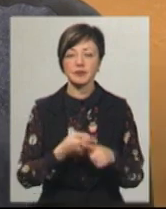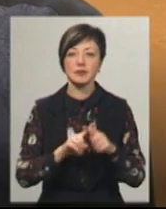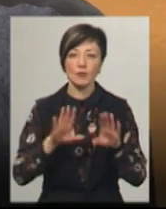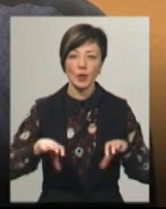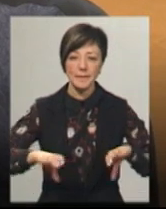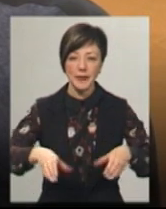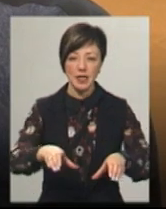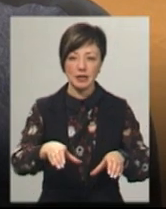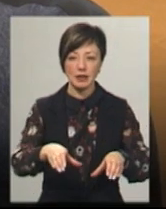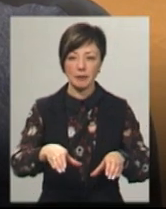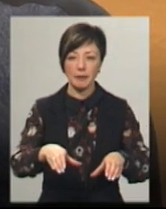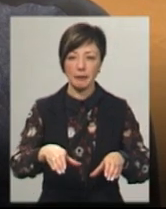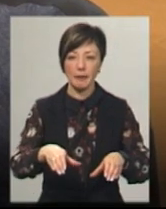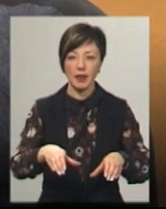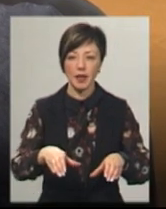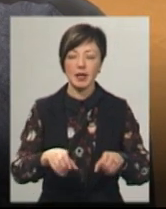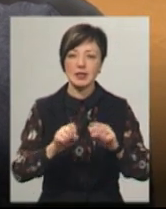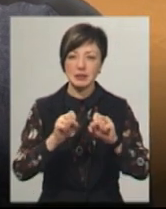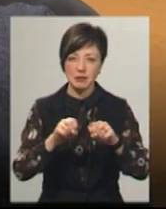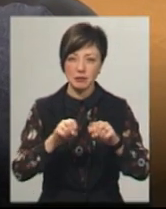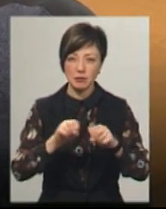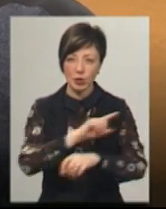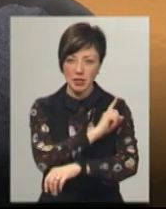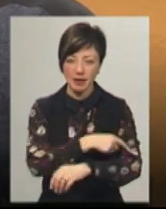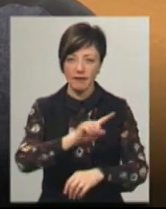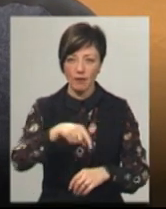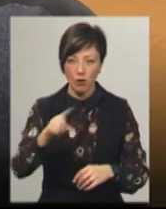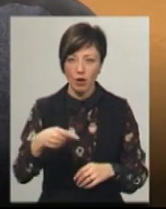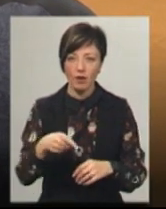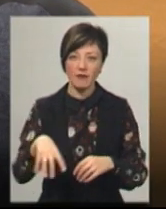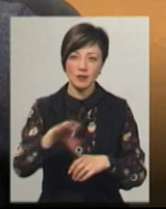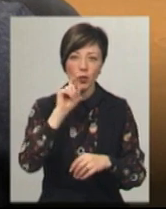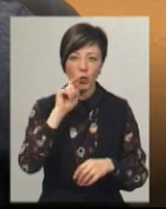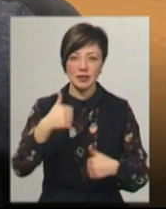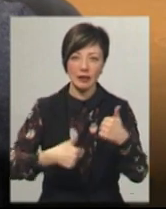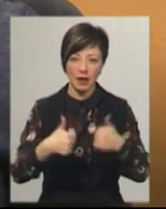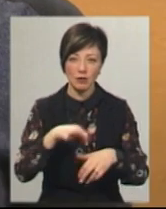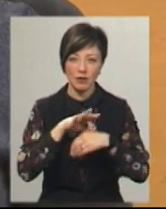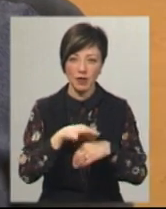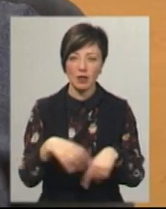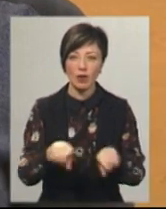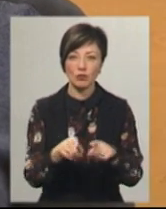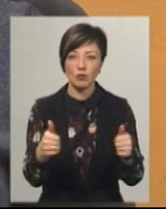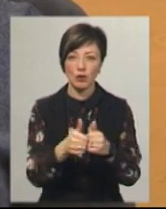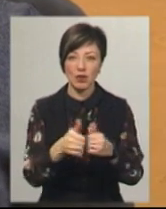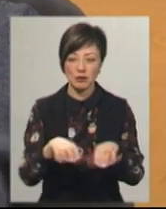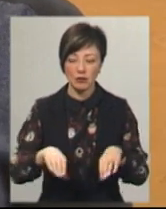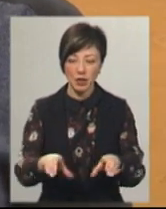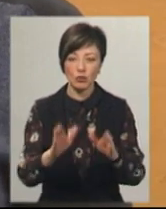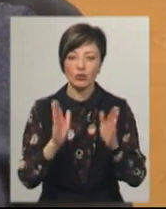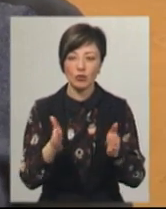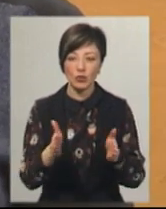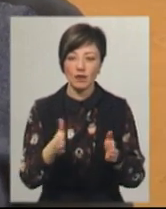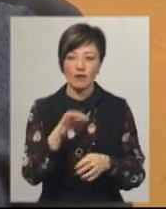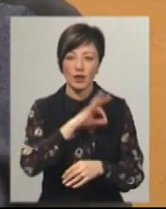плитка з посиленими вимогами. Ми проведемо великий всеукраїнський тендер. Також поряд із плиткою